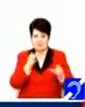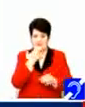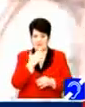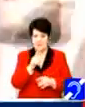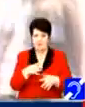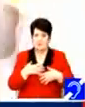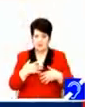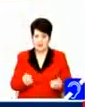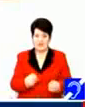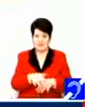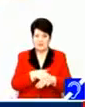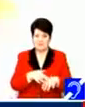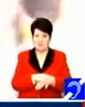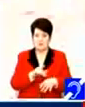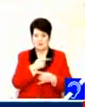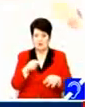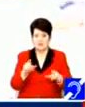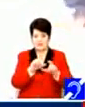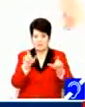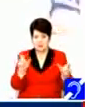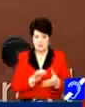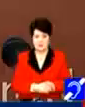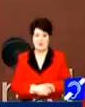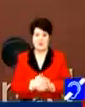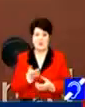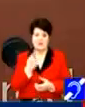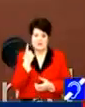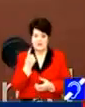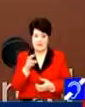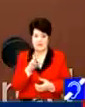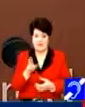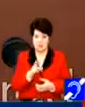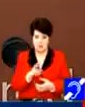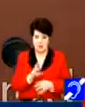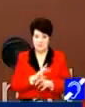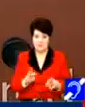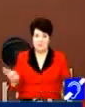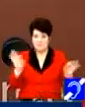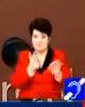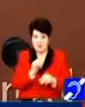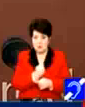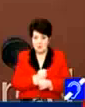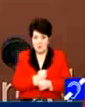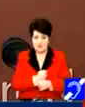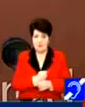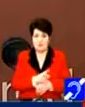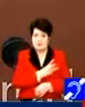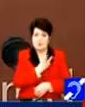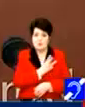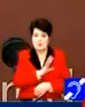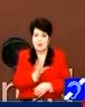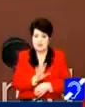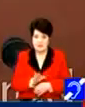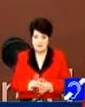pentru Sănătate Publică, dar și altor instituții. Iată că de data din 1 ianuarie, Ministerul nu face nimic, nici nu dorește să